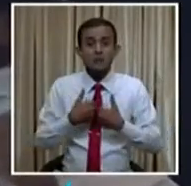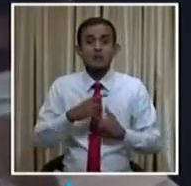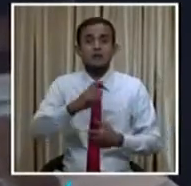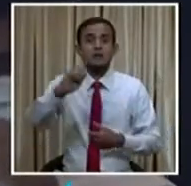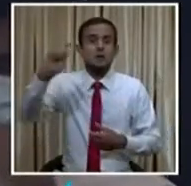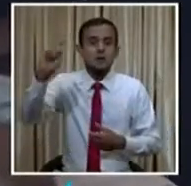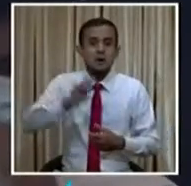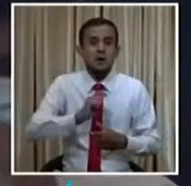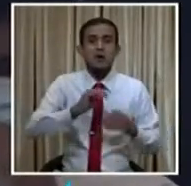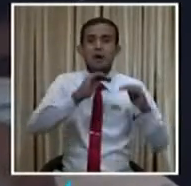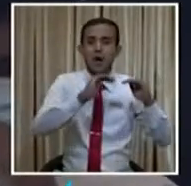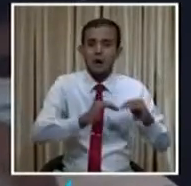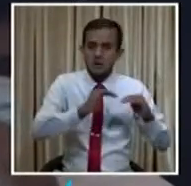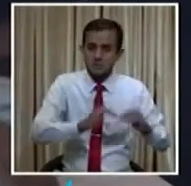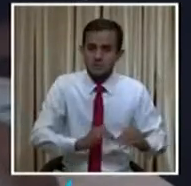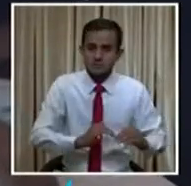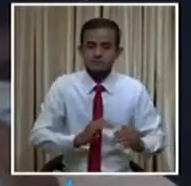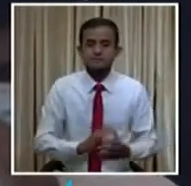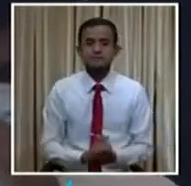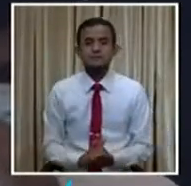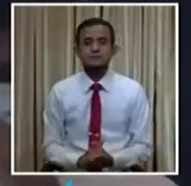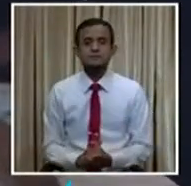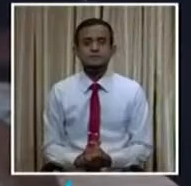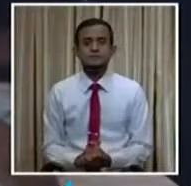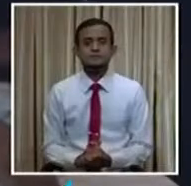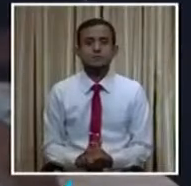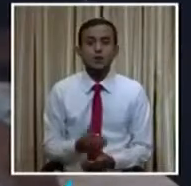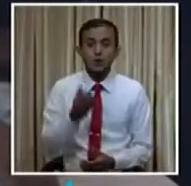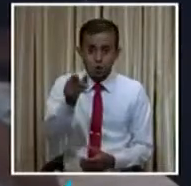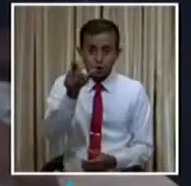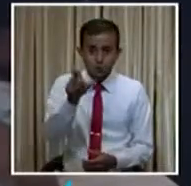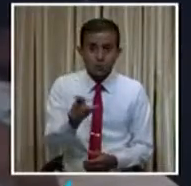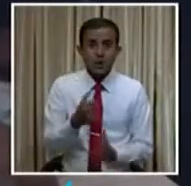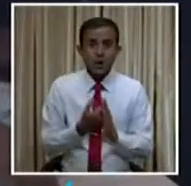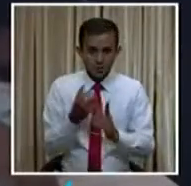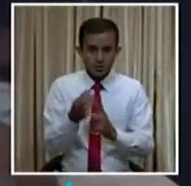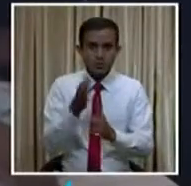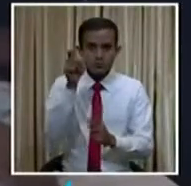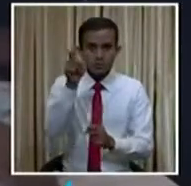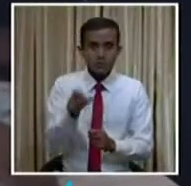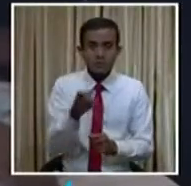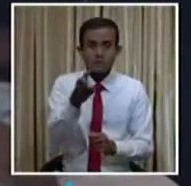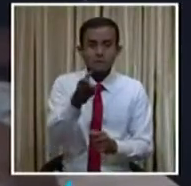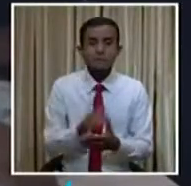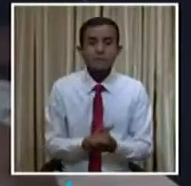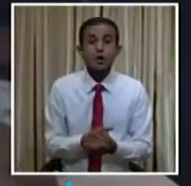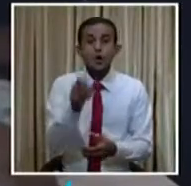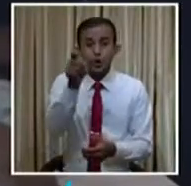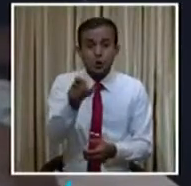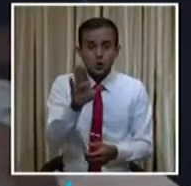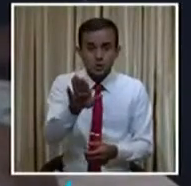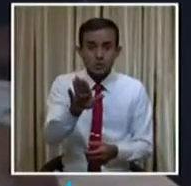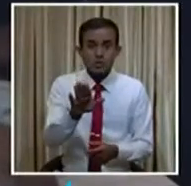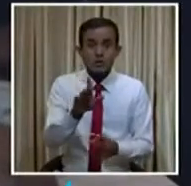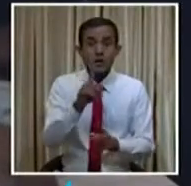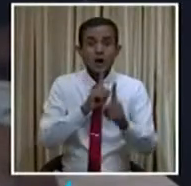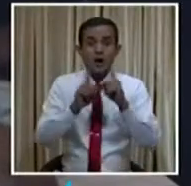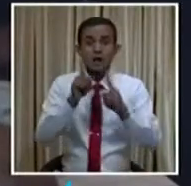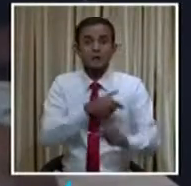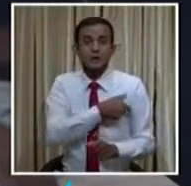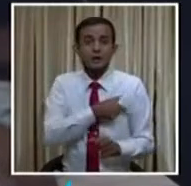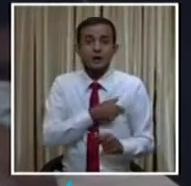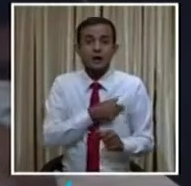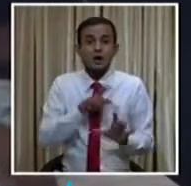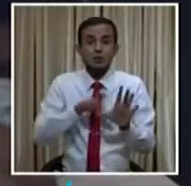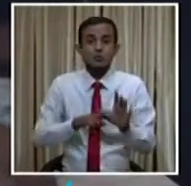ආදායම අඩු වෙලා තියෙනවා ඔබතුමා ගරු සභාපතිතුමනි ඔබතුමා ඔය කතානායක පුටුවේ වාඩි